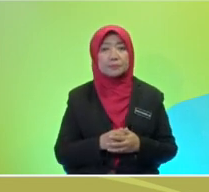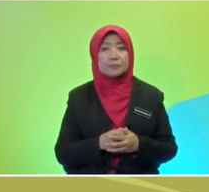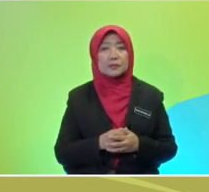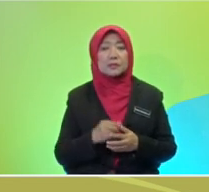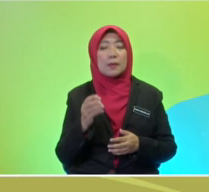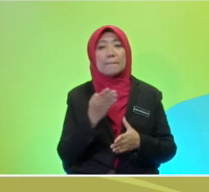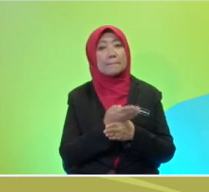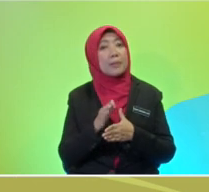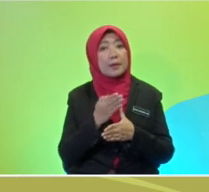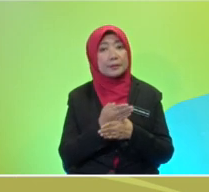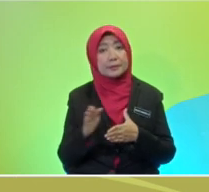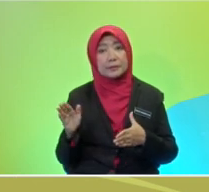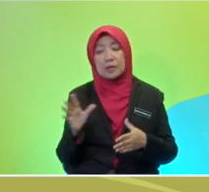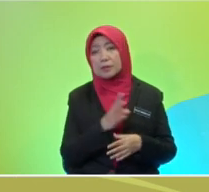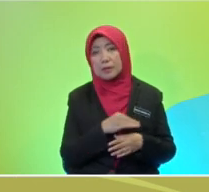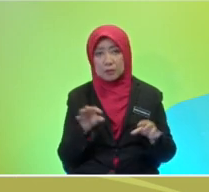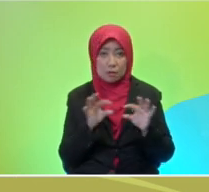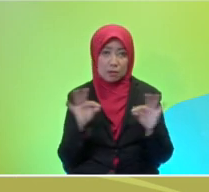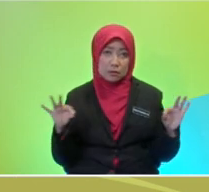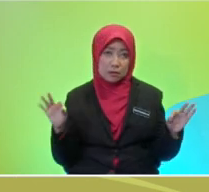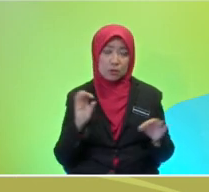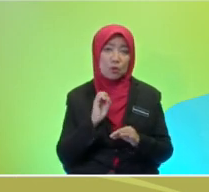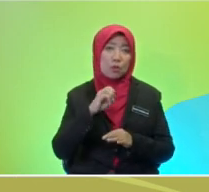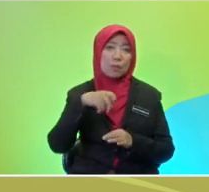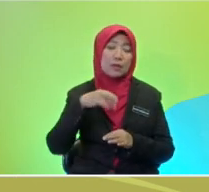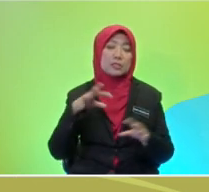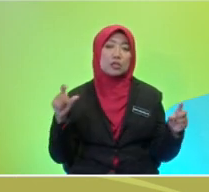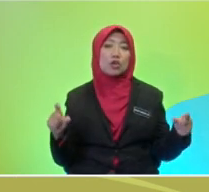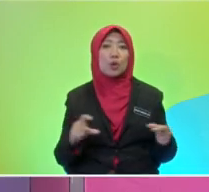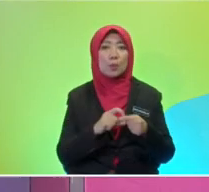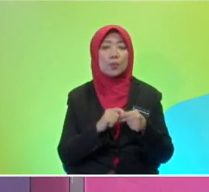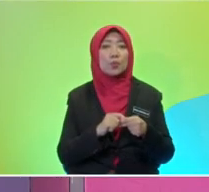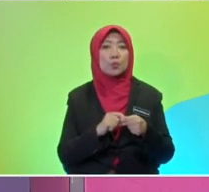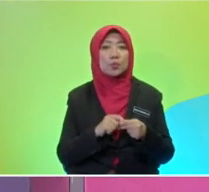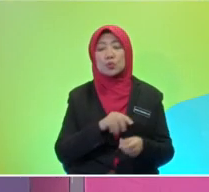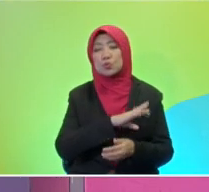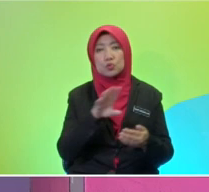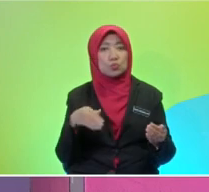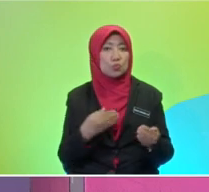bahagia dan menyelesaikan ayat operasi bergabung semuanya dalam lingkungan 10.000